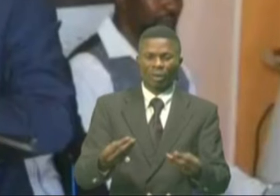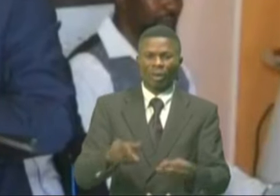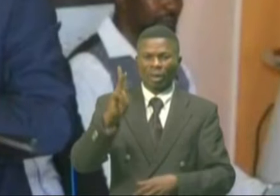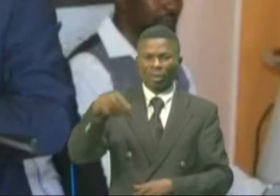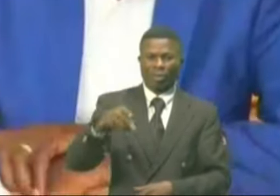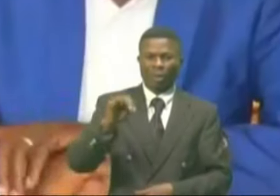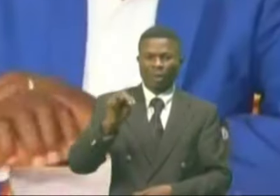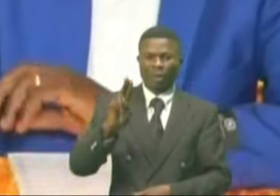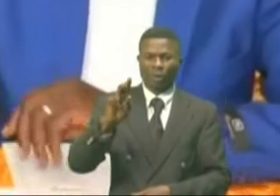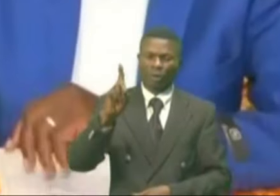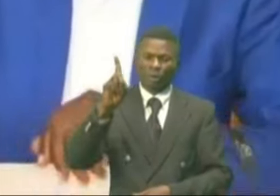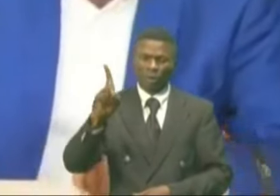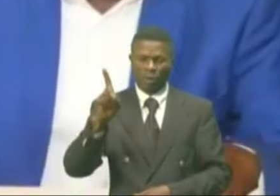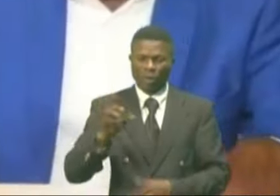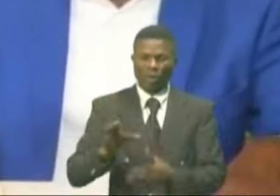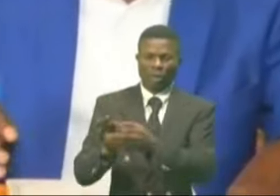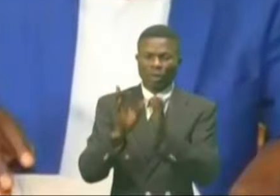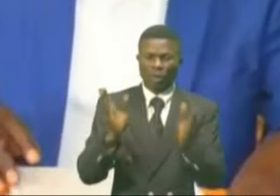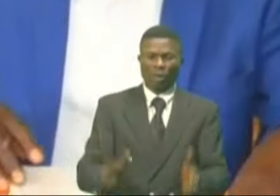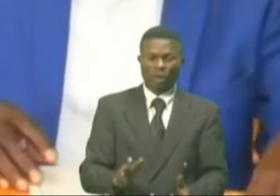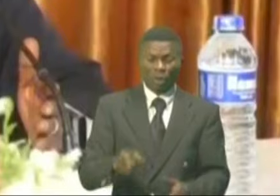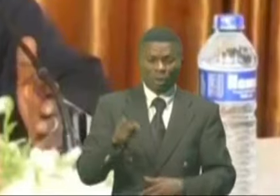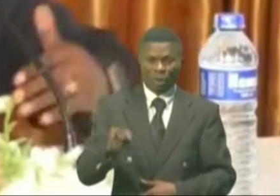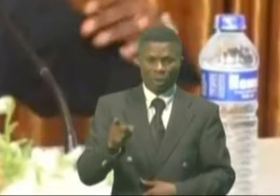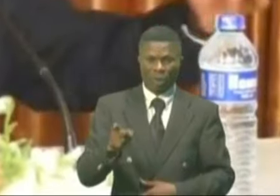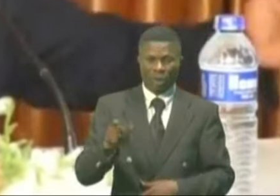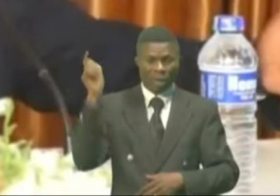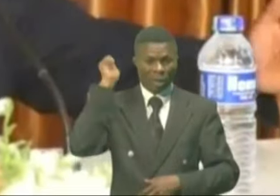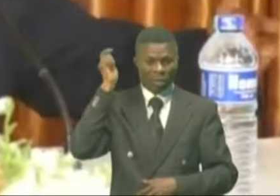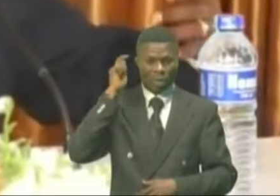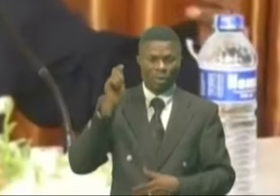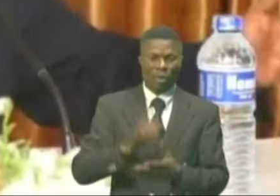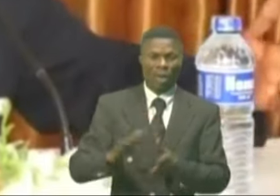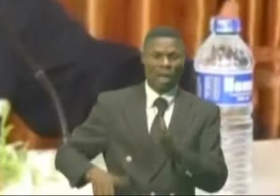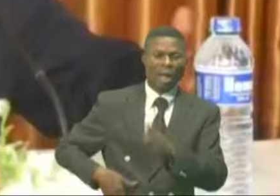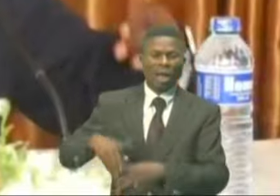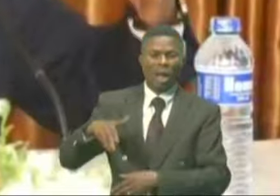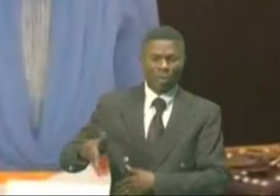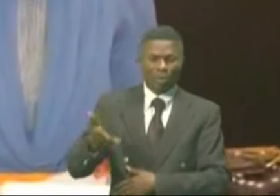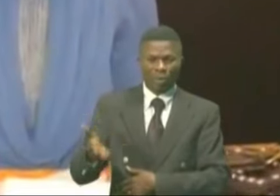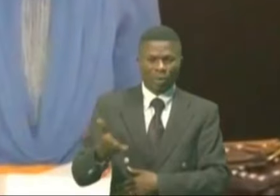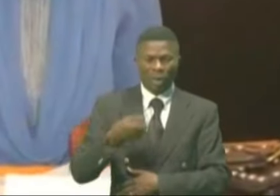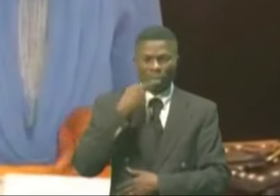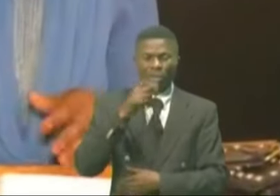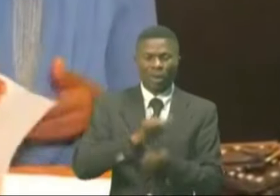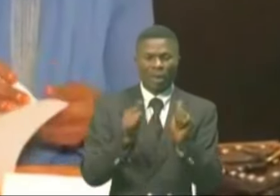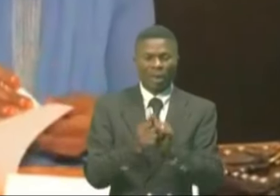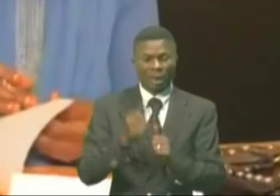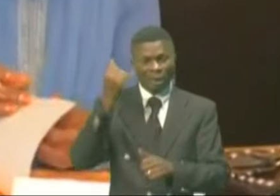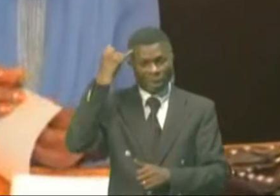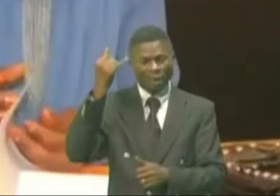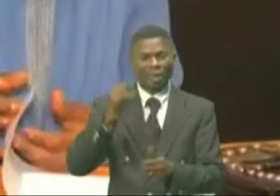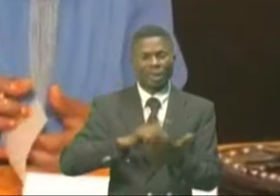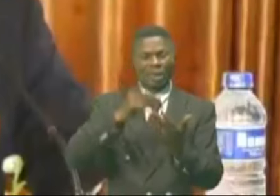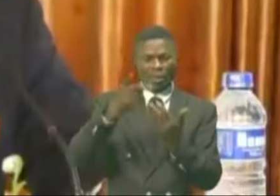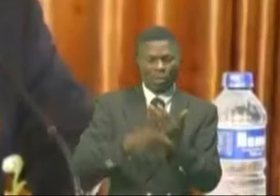Le coordonnateur national du PDDRCS, le professeur Abbé Baal Alouchéke, parle du contexte de ce programme